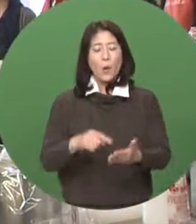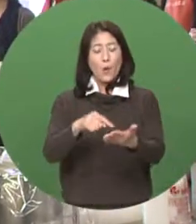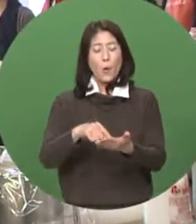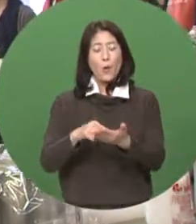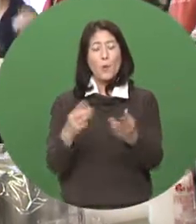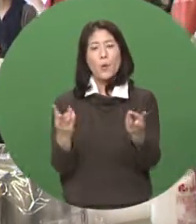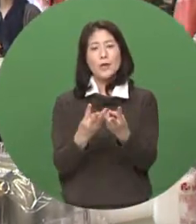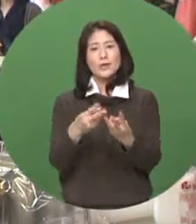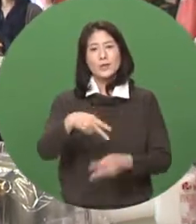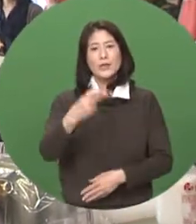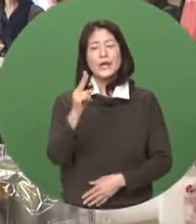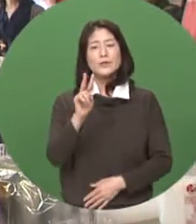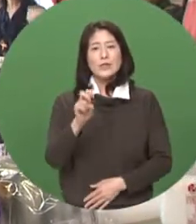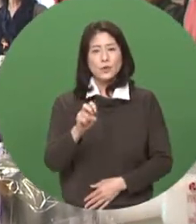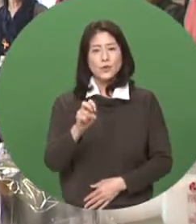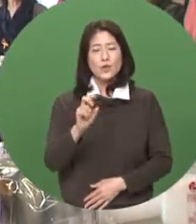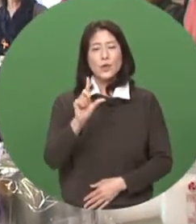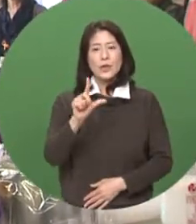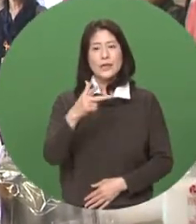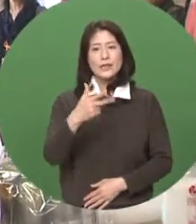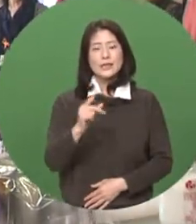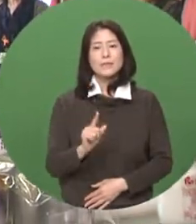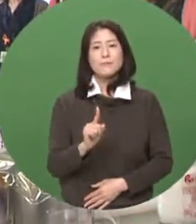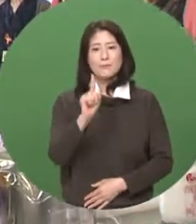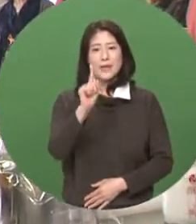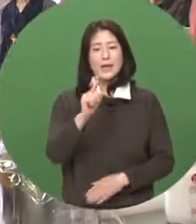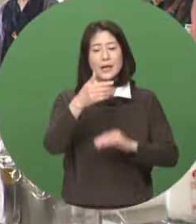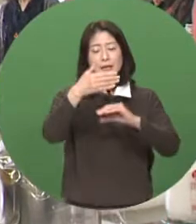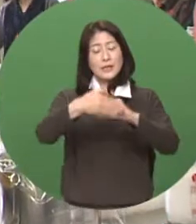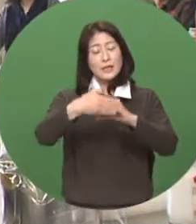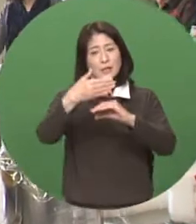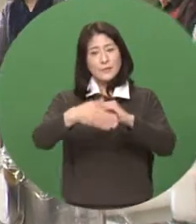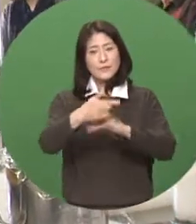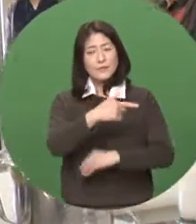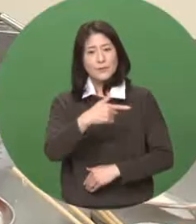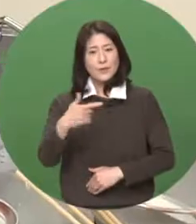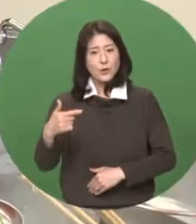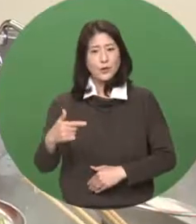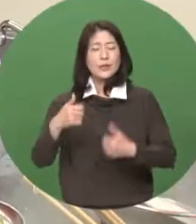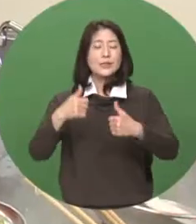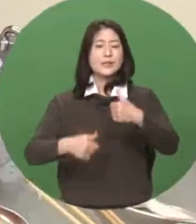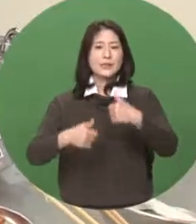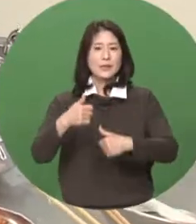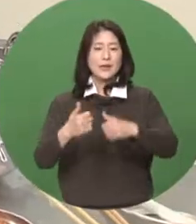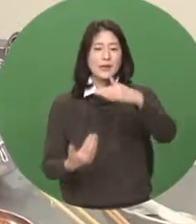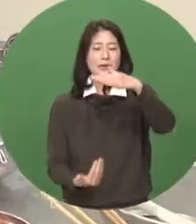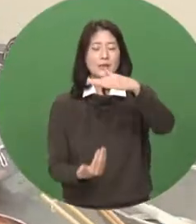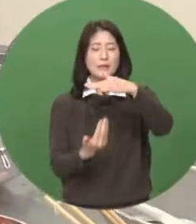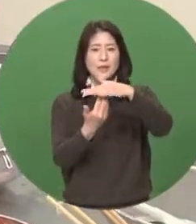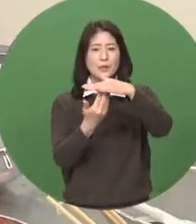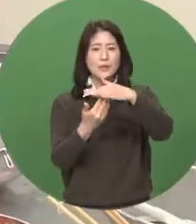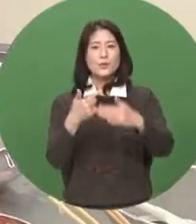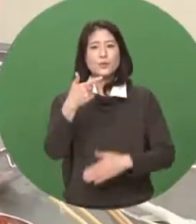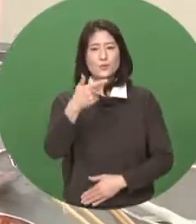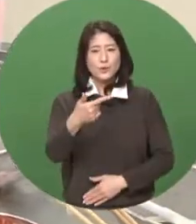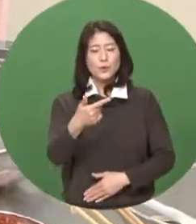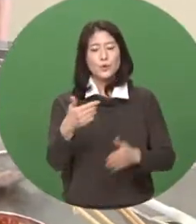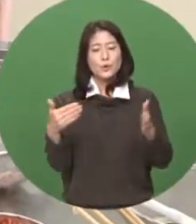220の応募作品からレシピや写真などの書類審査に残った6作品が最終審査